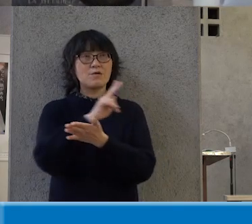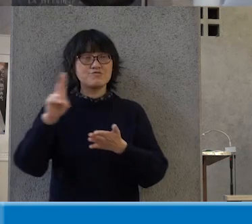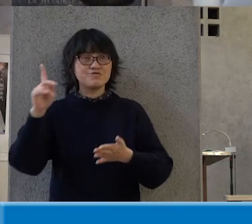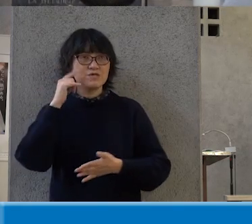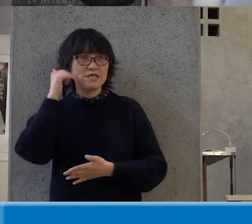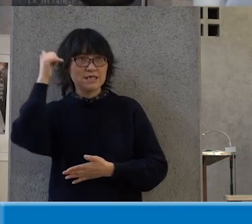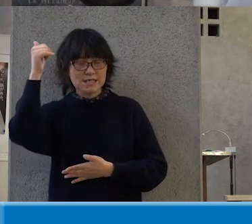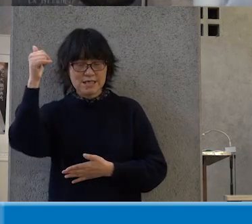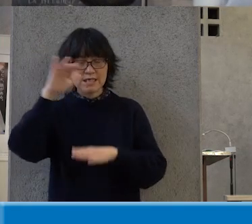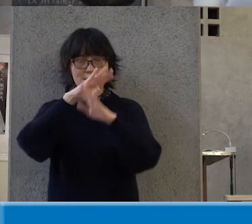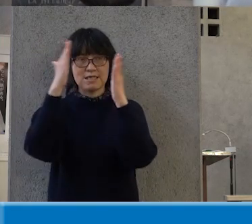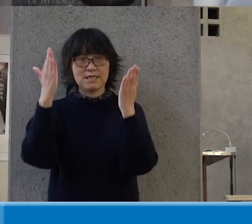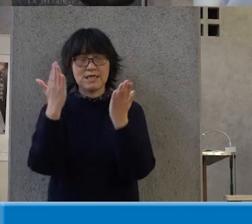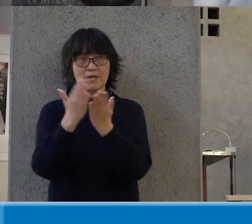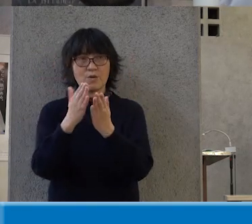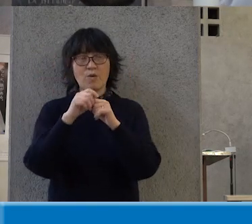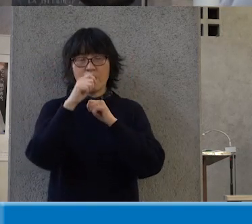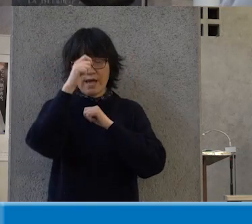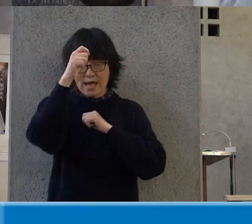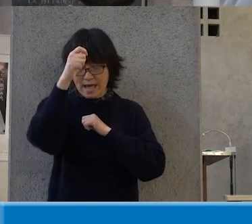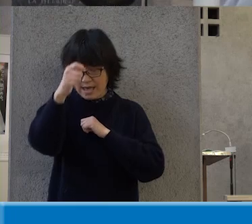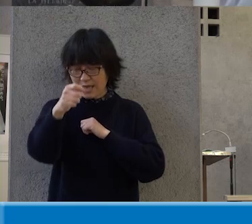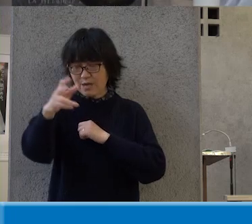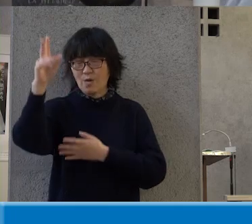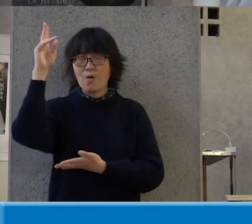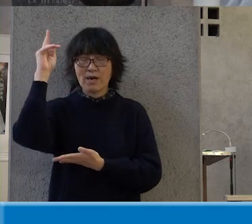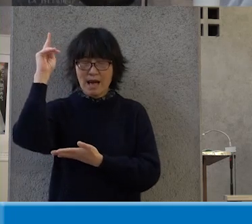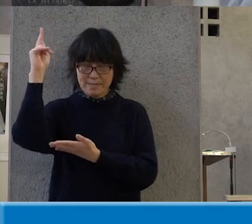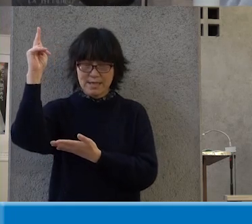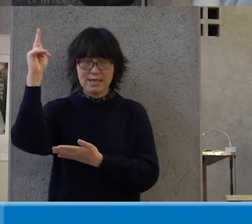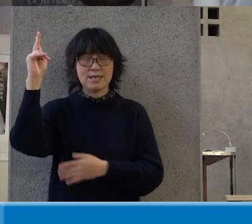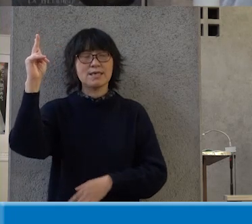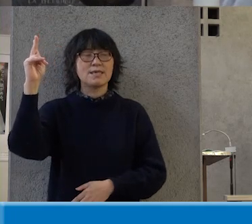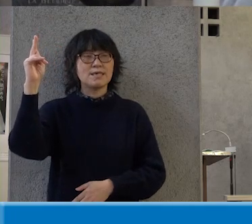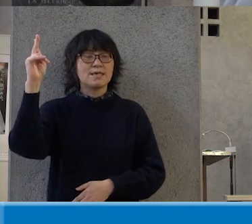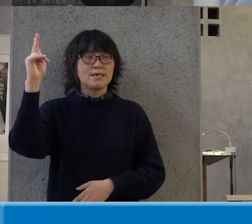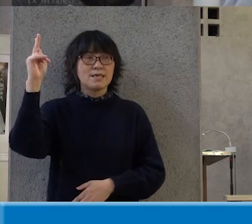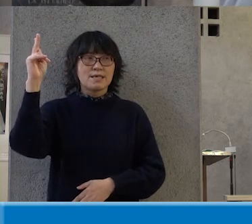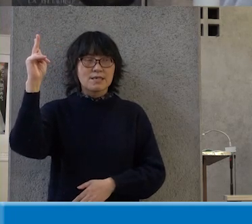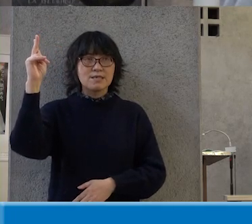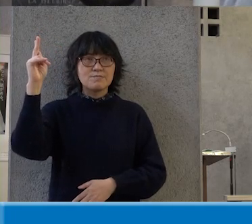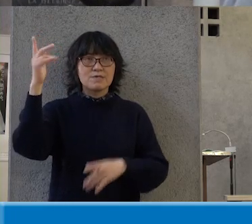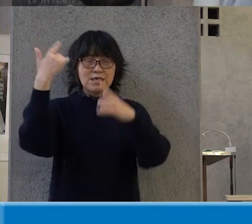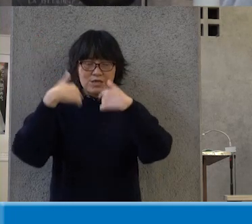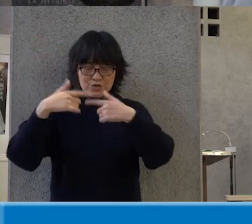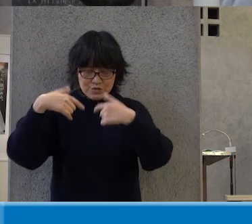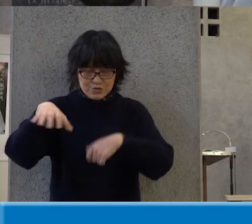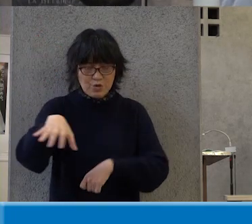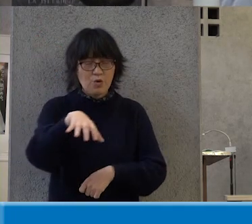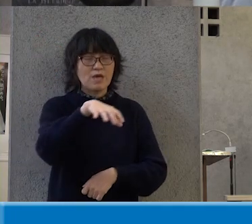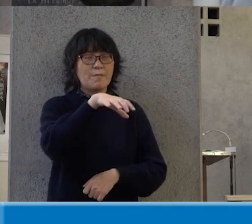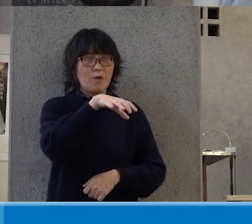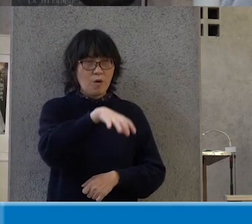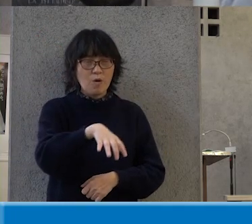聖なる父、全能永遠の神、いつどこでも主キリ